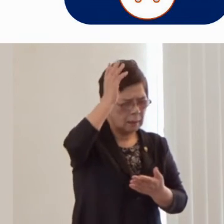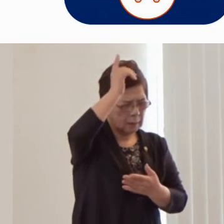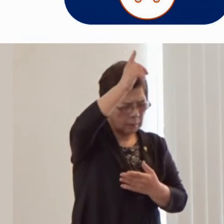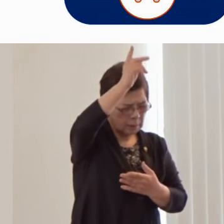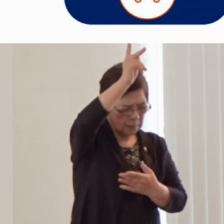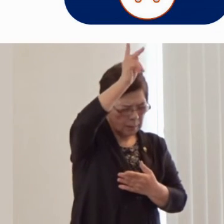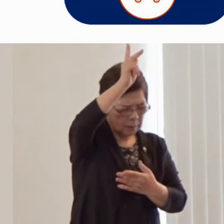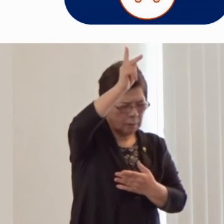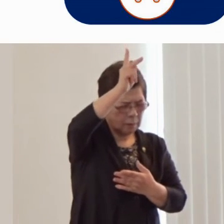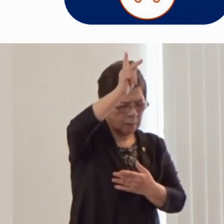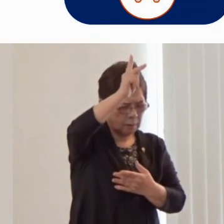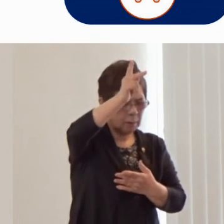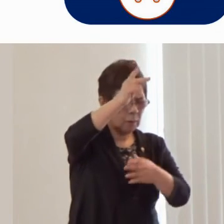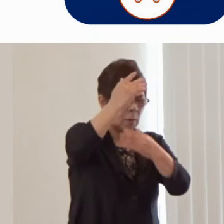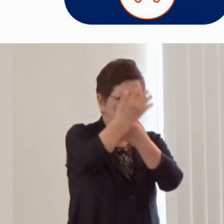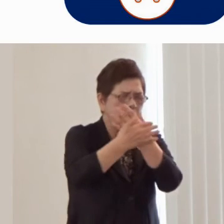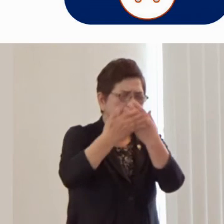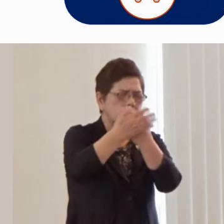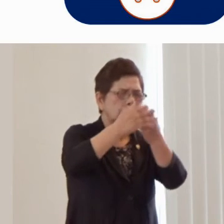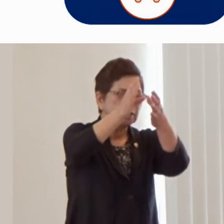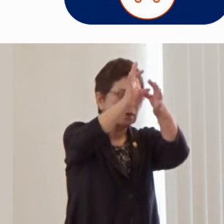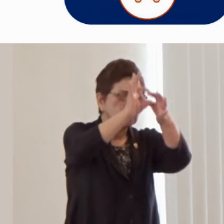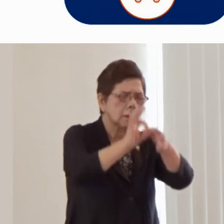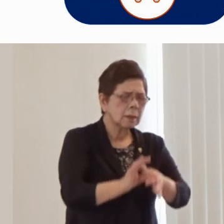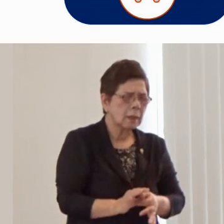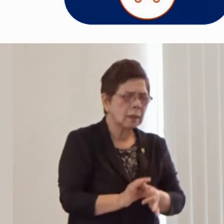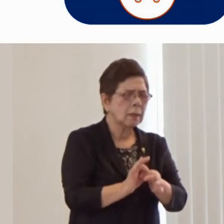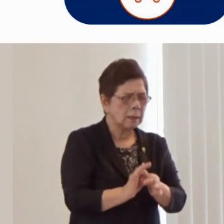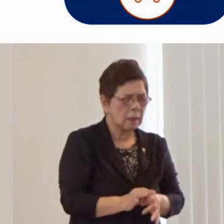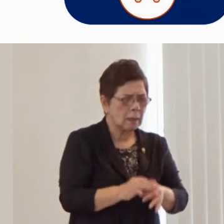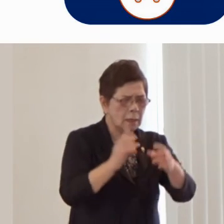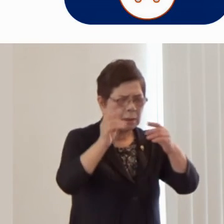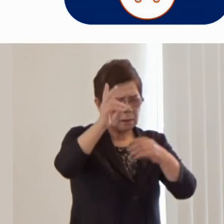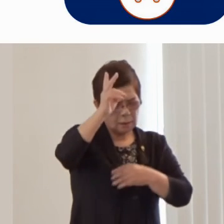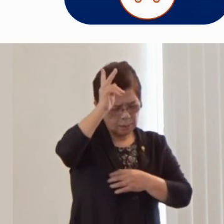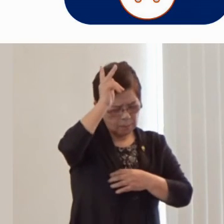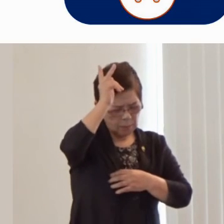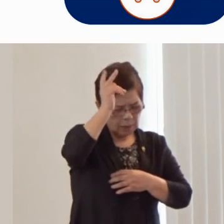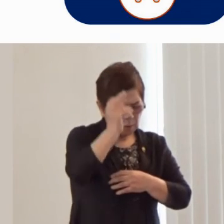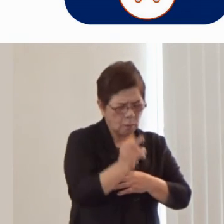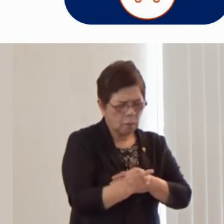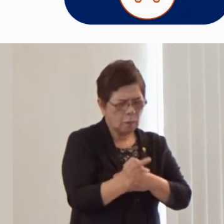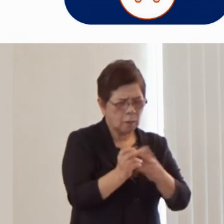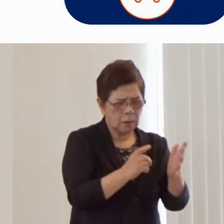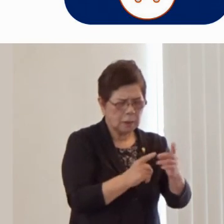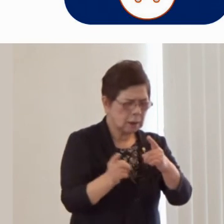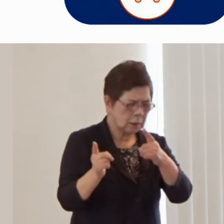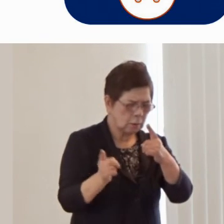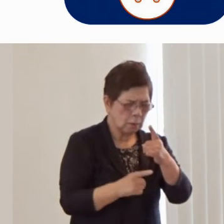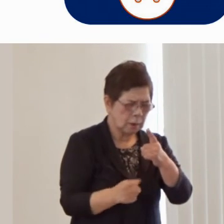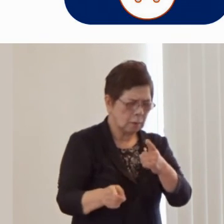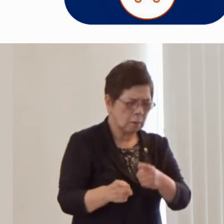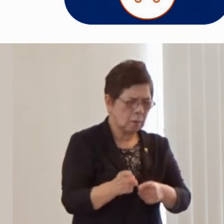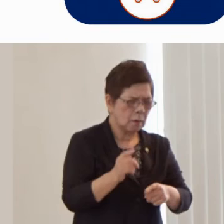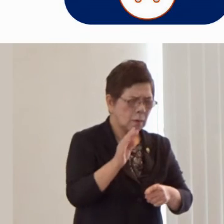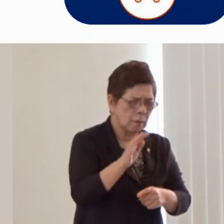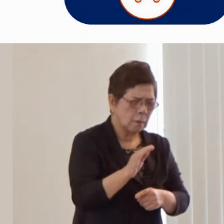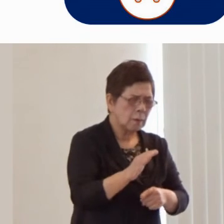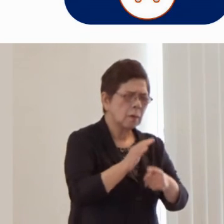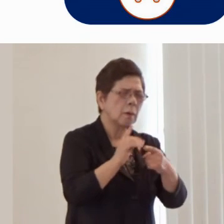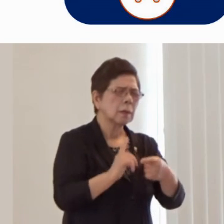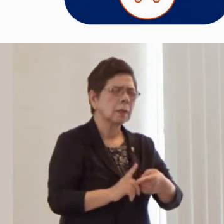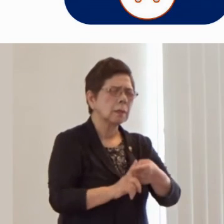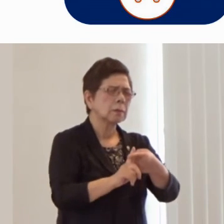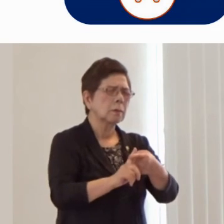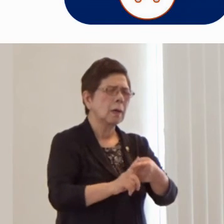的な恵みによって、恩寵によって、一人子が私たちのために死んでくださった。